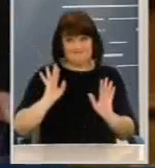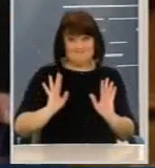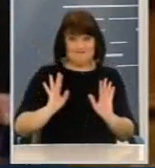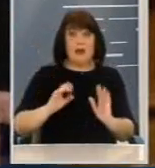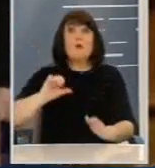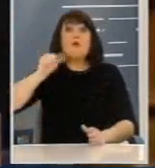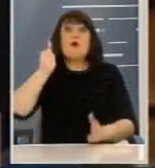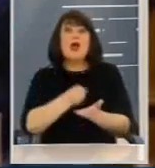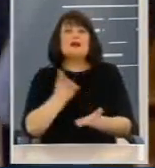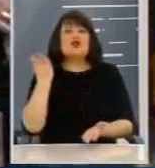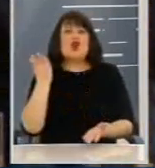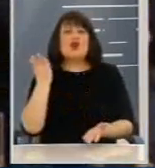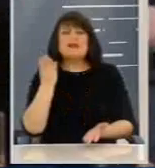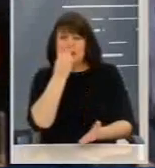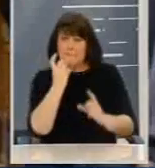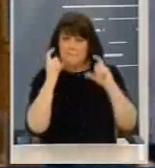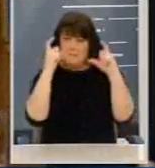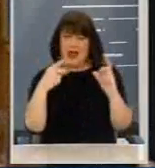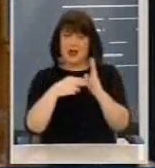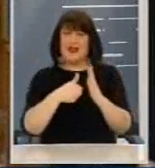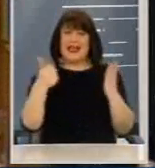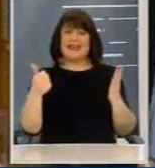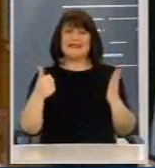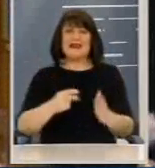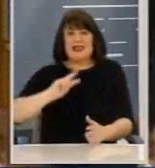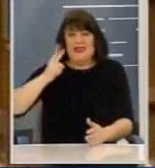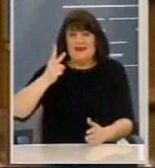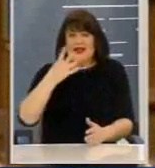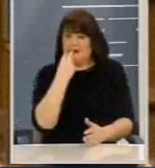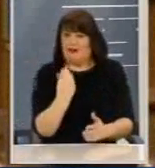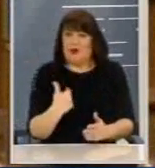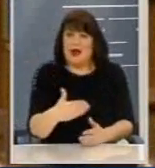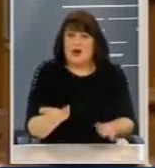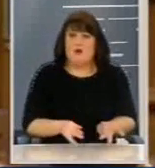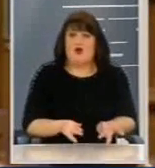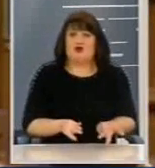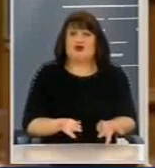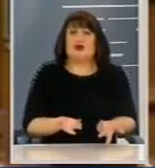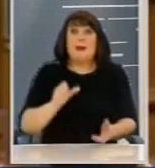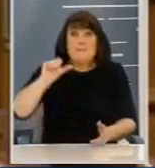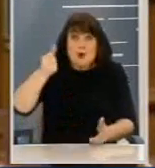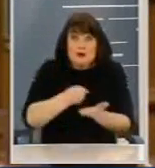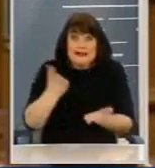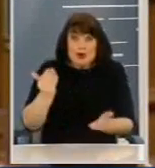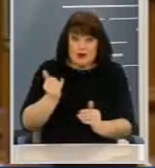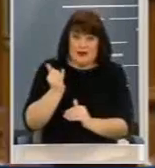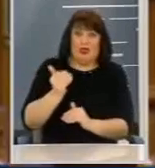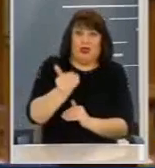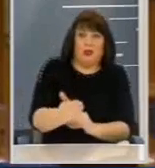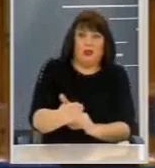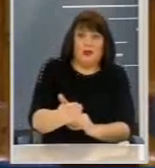πρώτη έκλεισε το Μάη του 2016. Πώς θα έκλεινε η δεύτερη το Φλεβάρι του 2016, ενώ η πρώτη έκλεισε το Μάη του 2016. Και